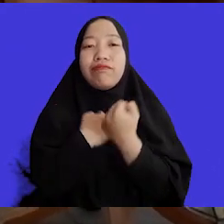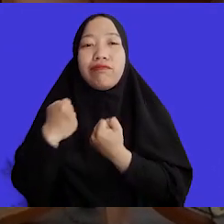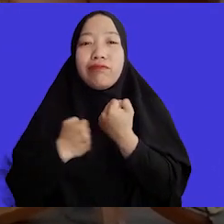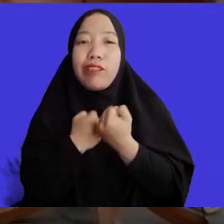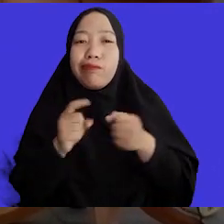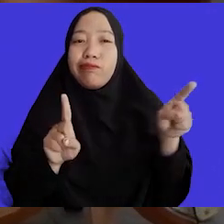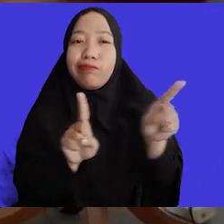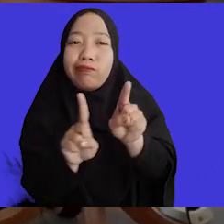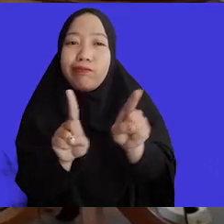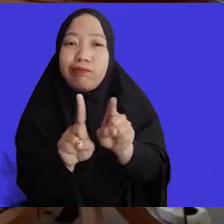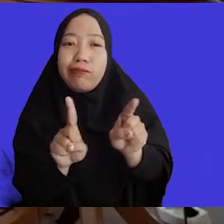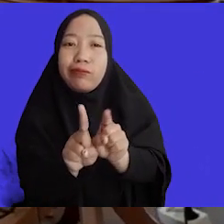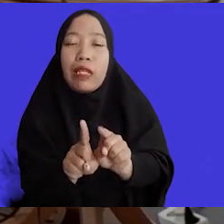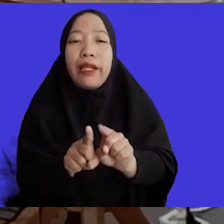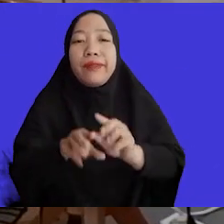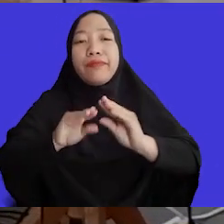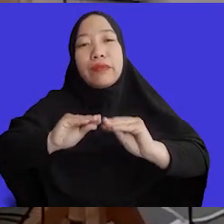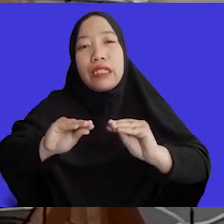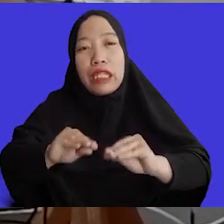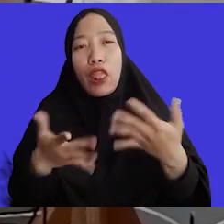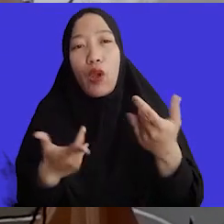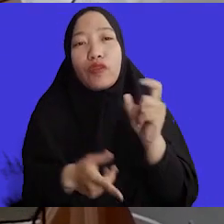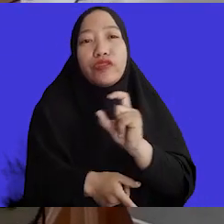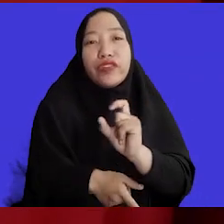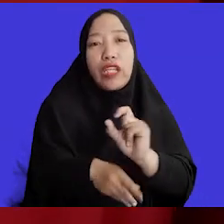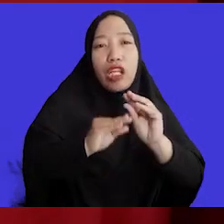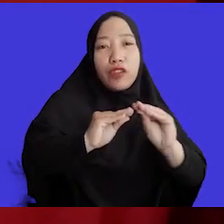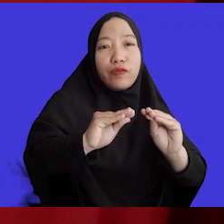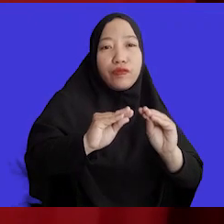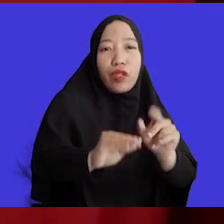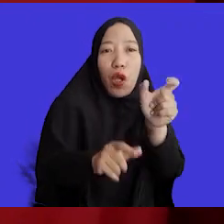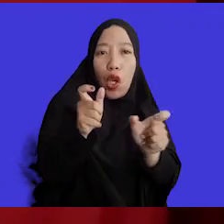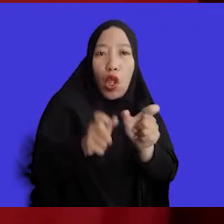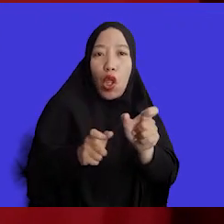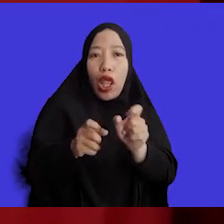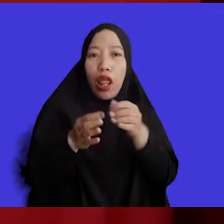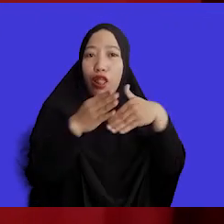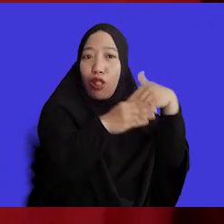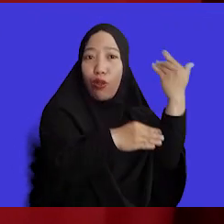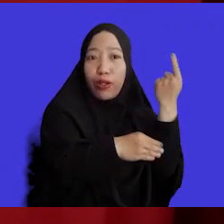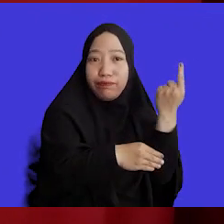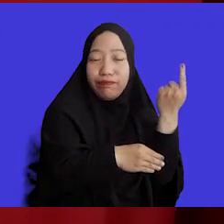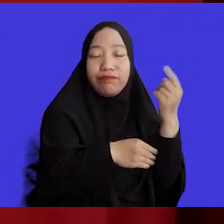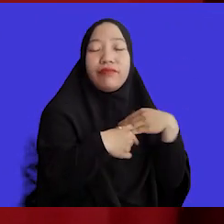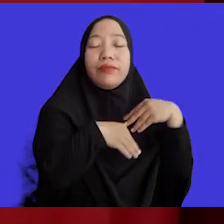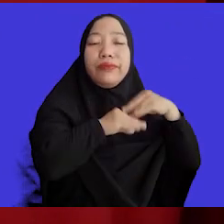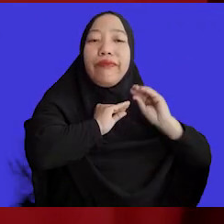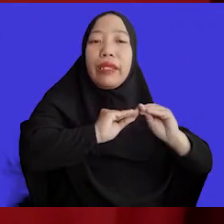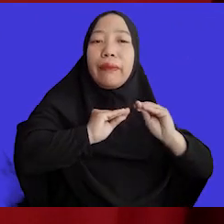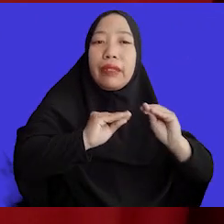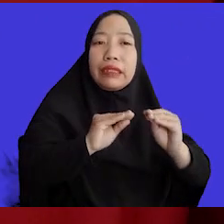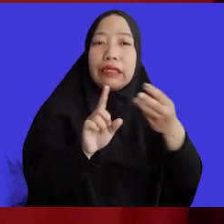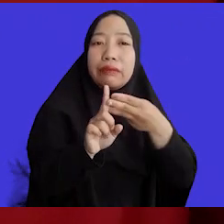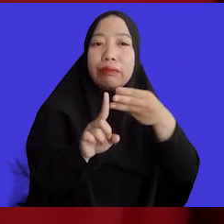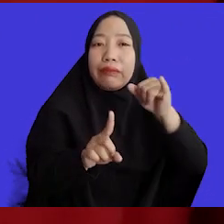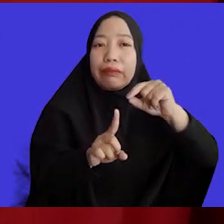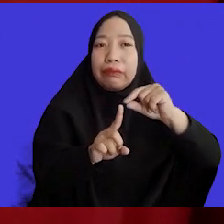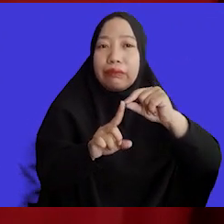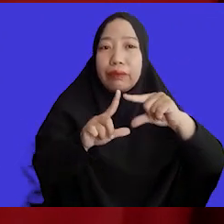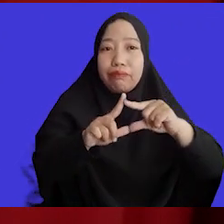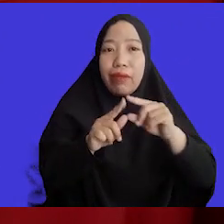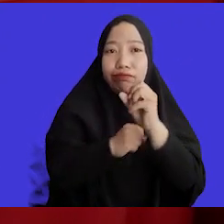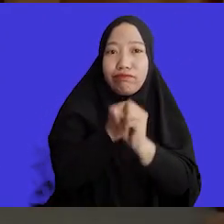teknis pengajar dan calon pengajar bahasa Indonesia bagi penutur asing atau BIPA. Capaian pembelajar BIPA pada tahun